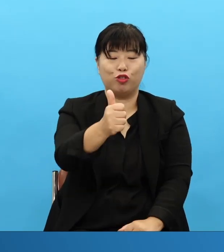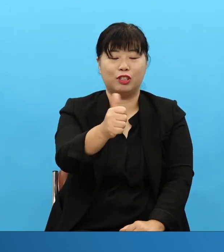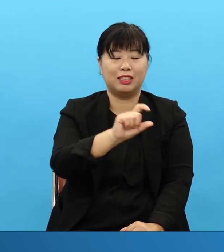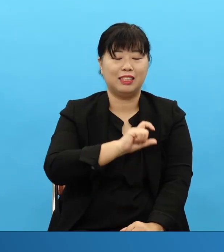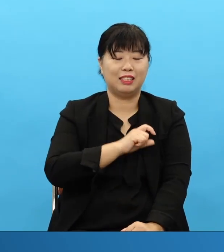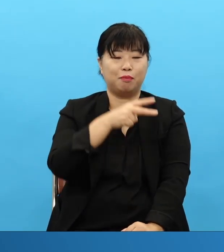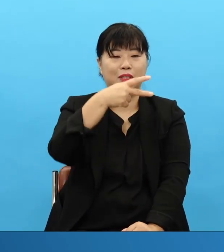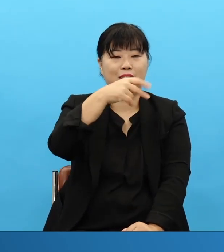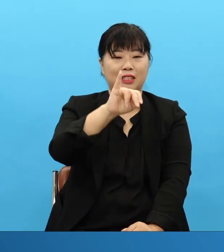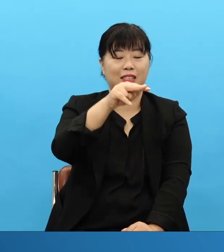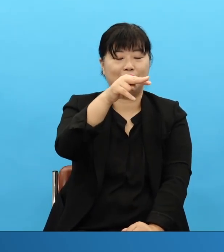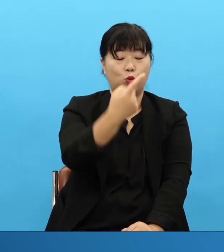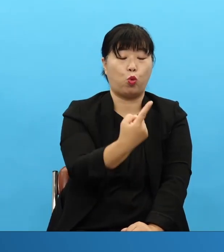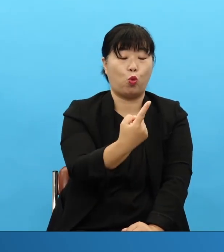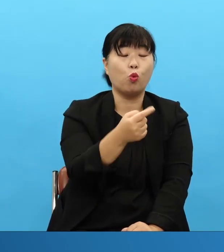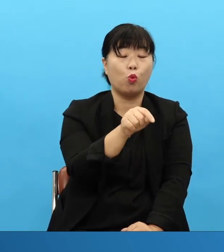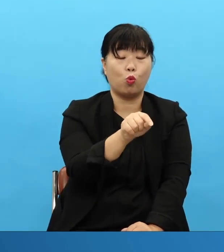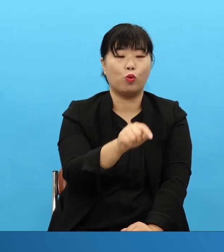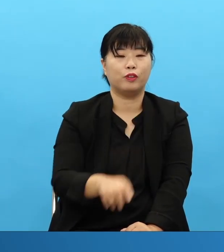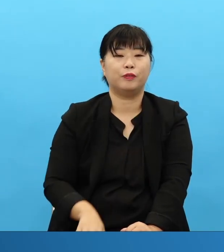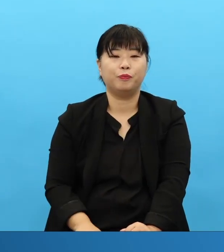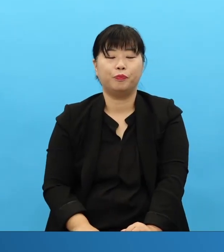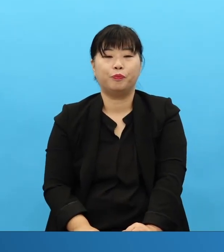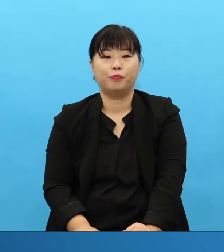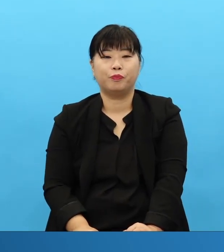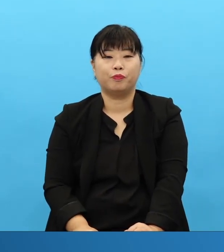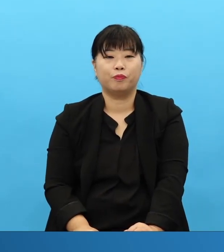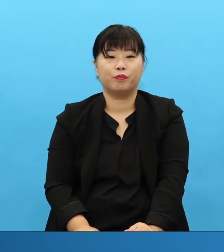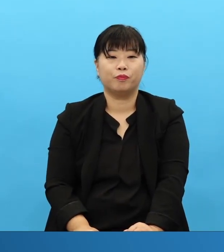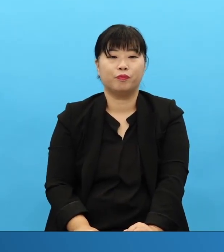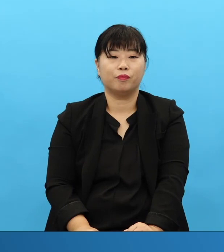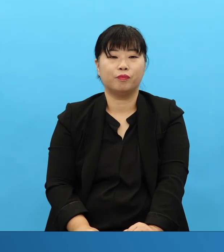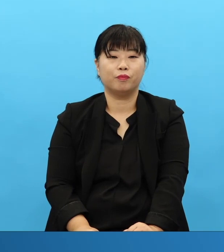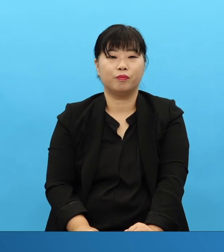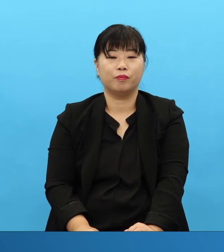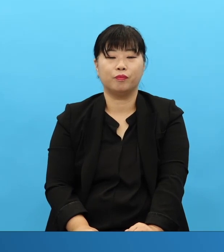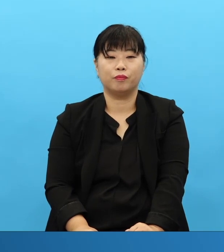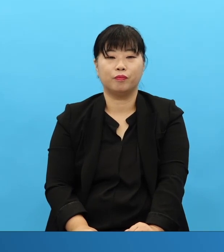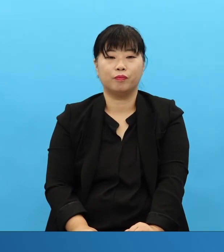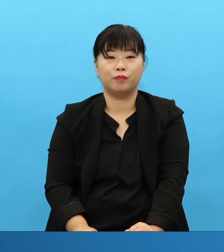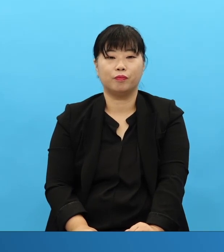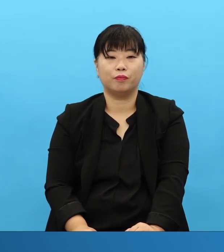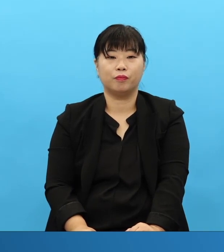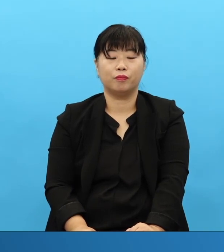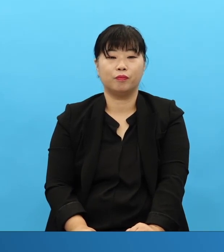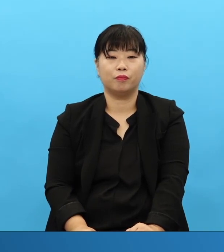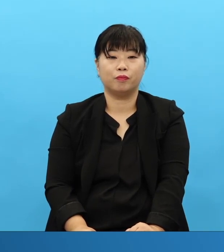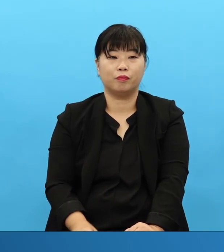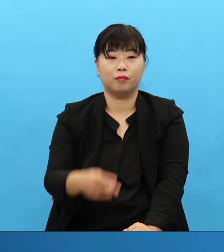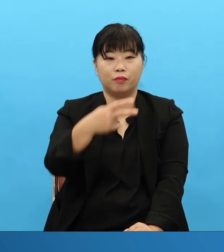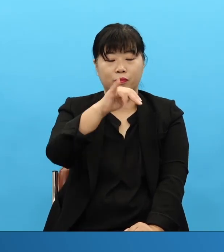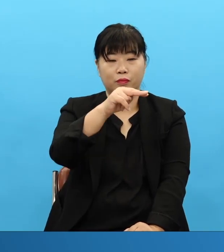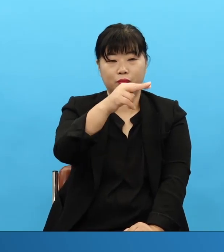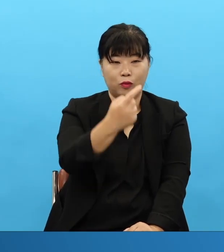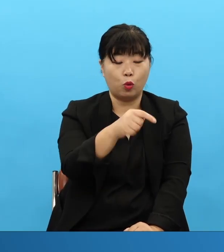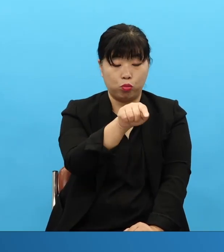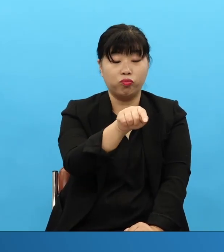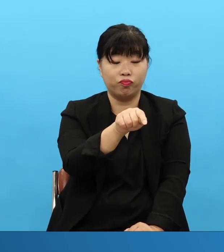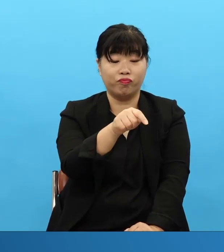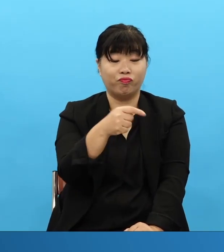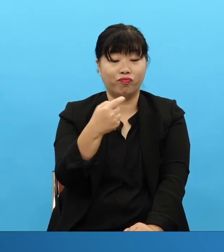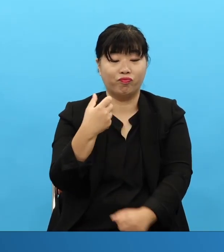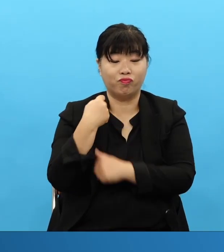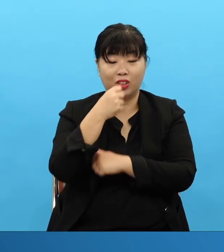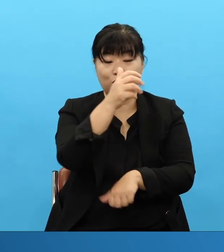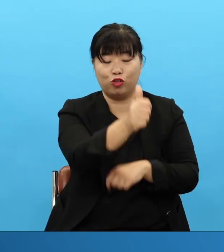General Titus. 그런데 이제 거짓말 시켜가지고 나를 관에 넣어서 밖으로 나가게 해달라. And so he said,